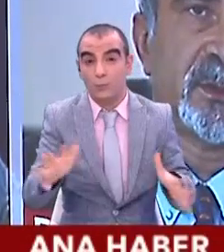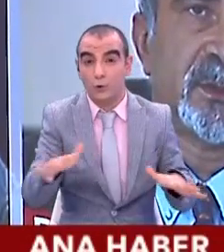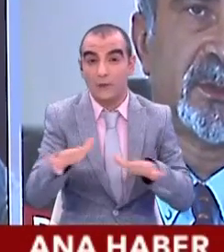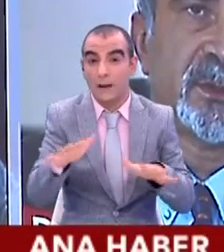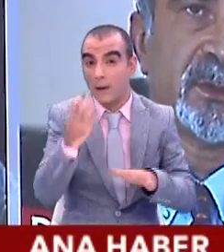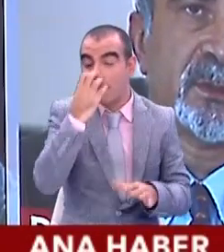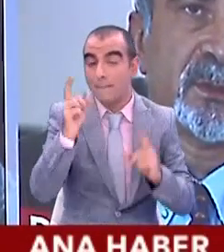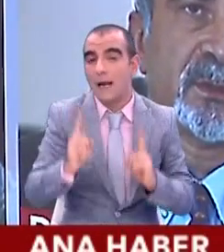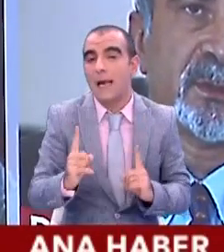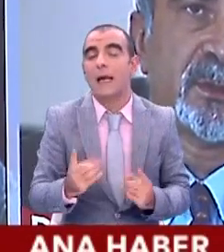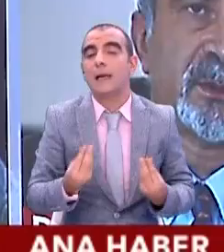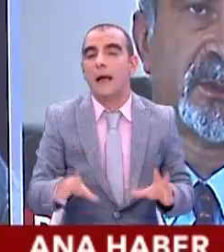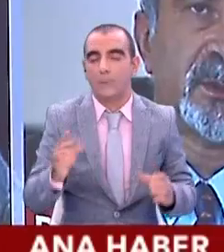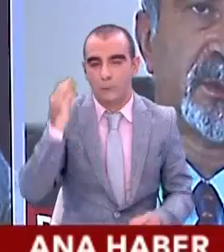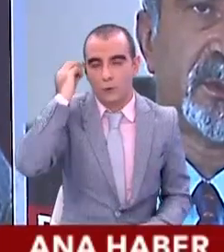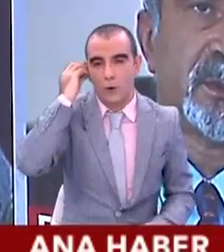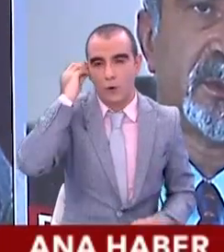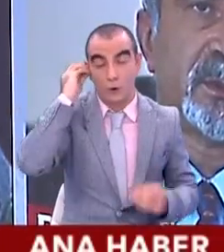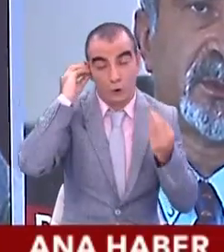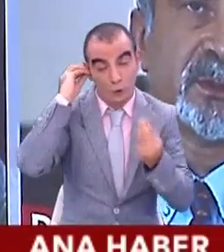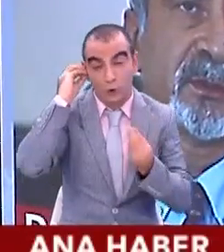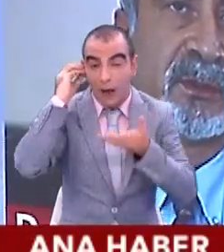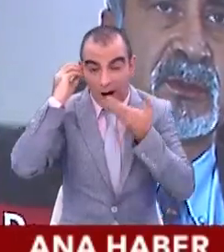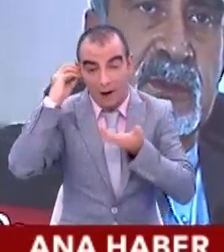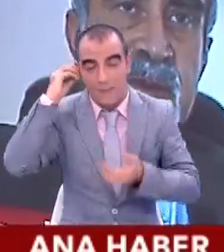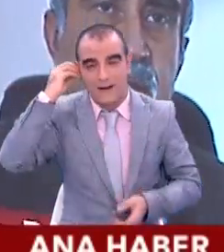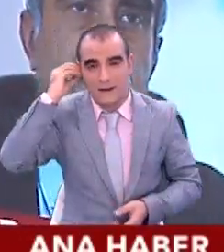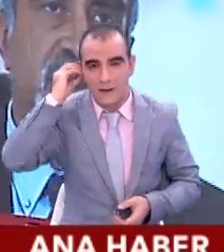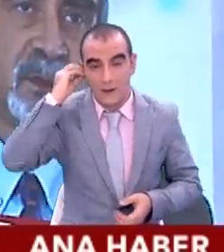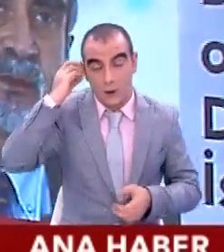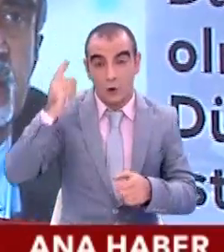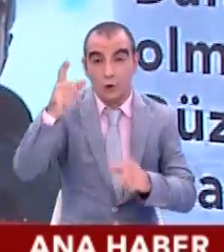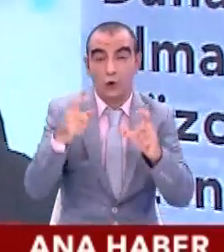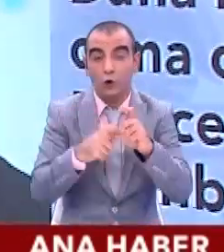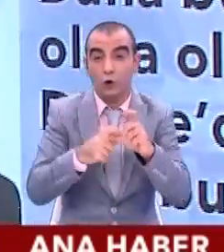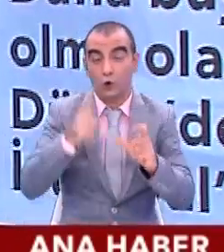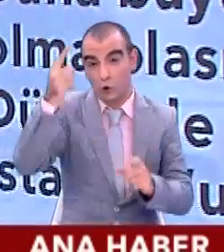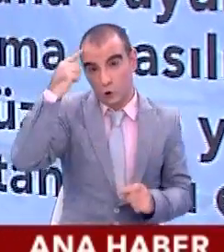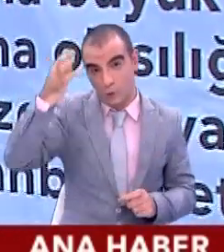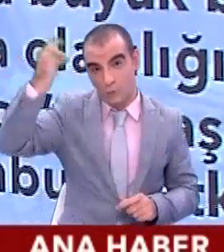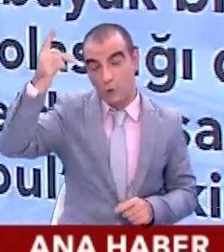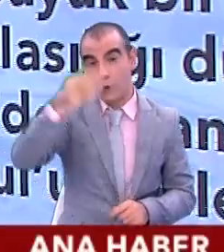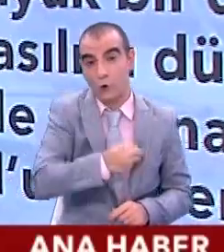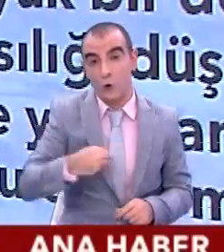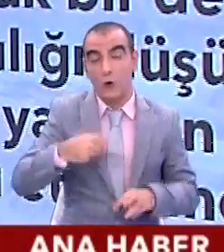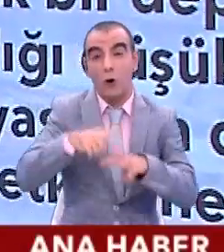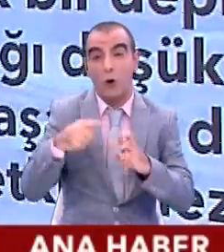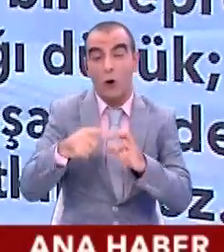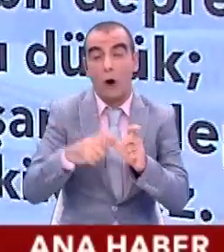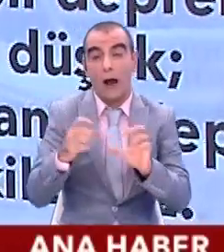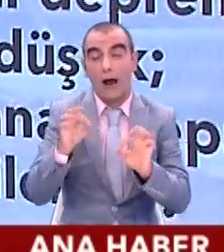beklenmiyor Evet güzel haber Şükrü Ersoy hocam o ne diyor acaba Profesör Doktor Ersoy